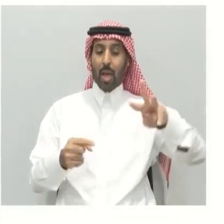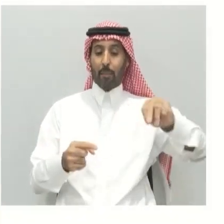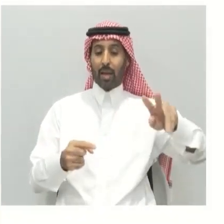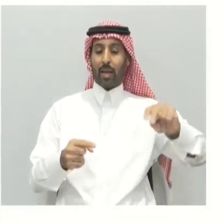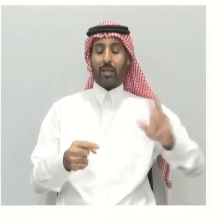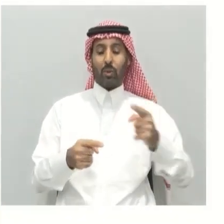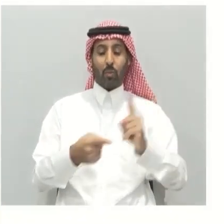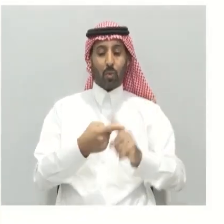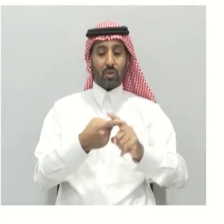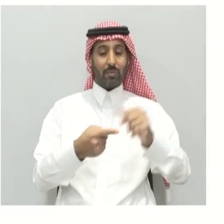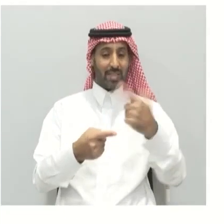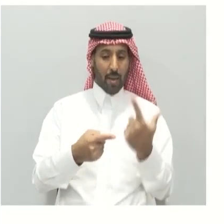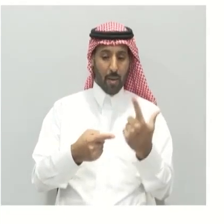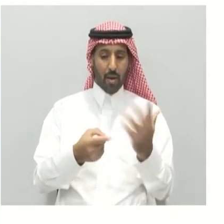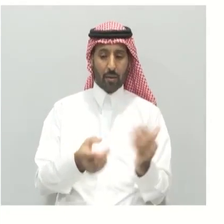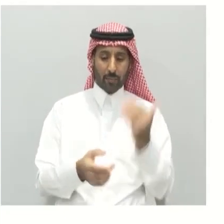موجب